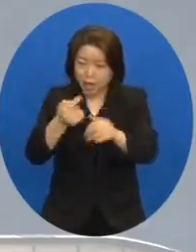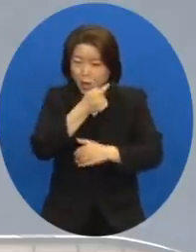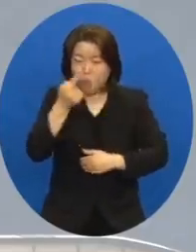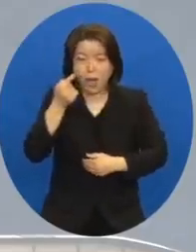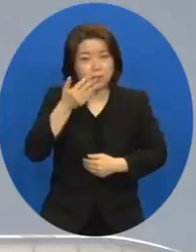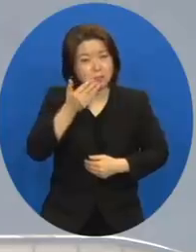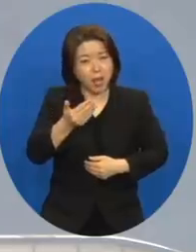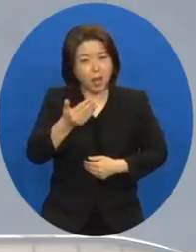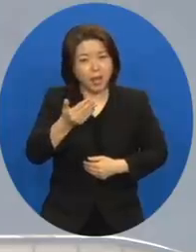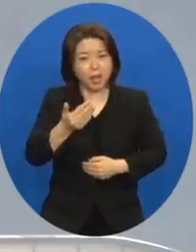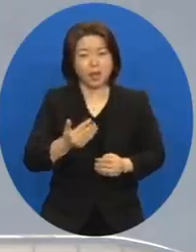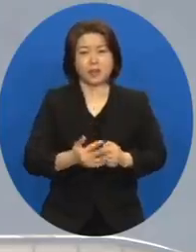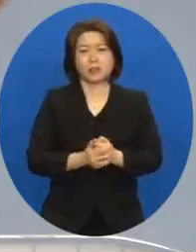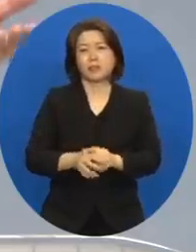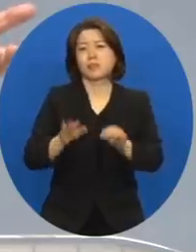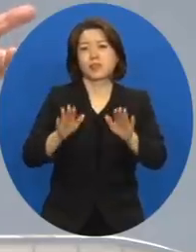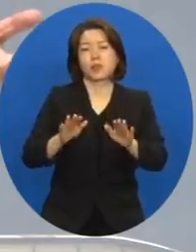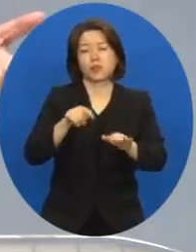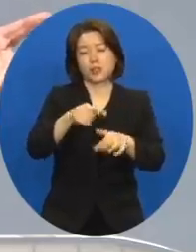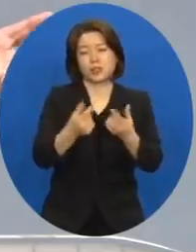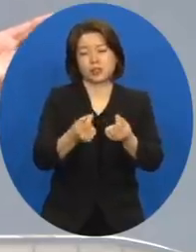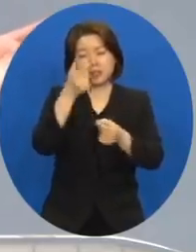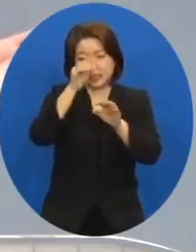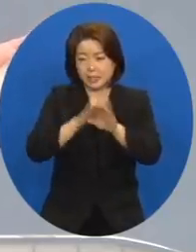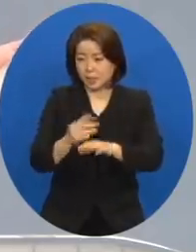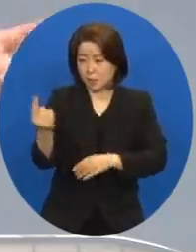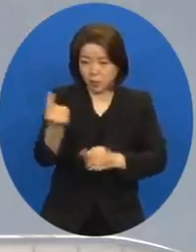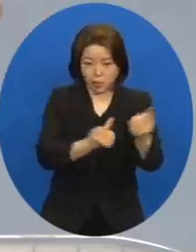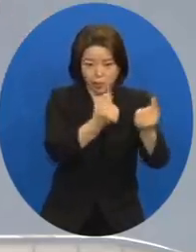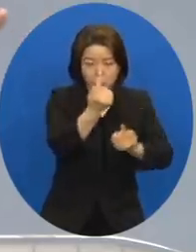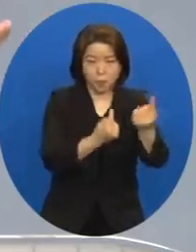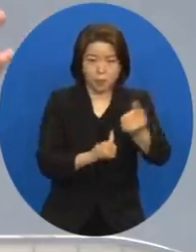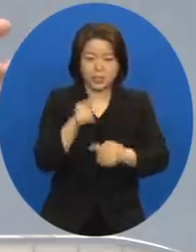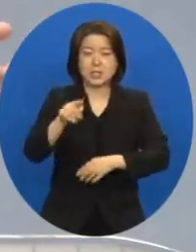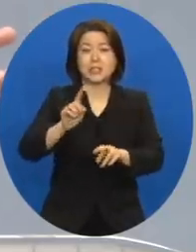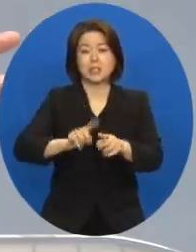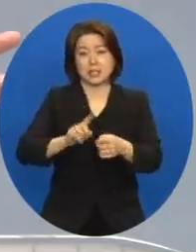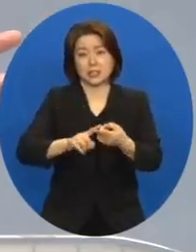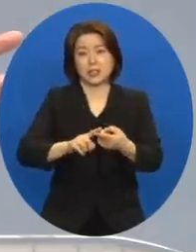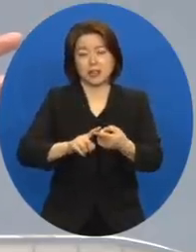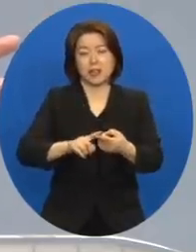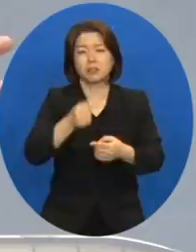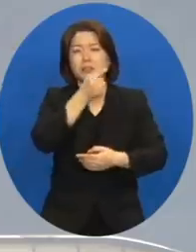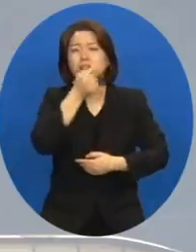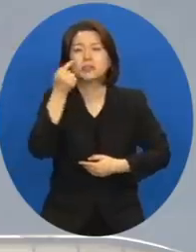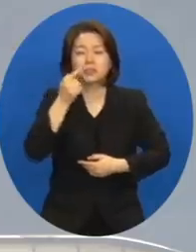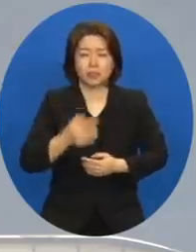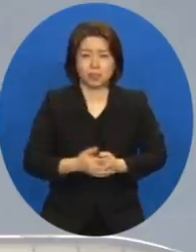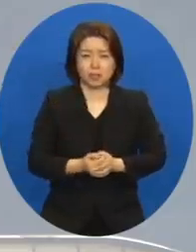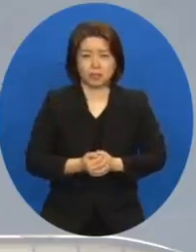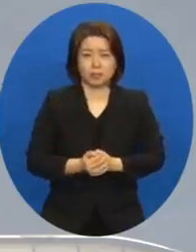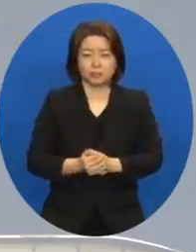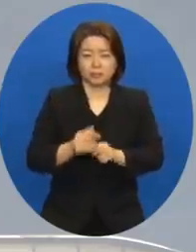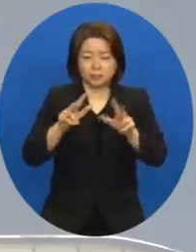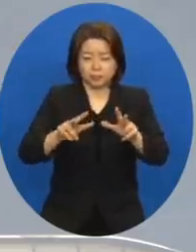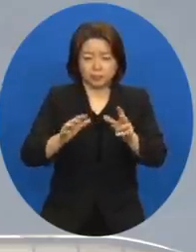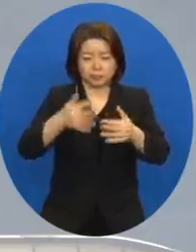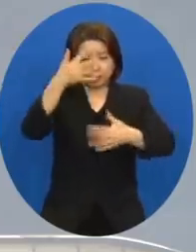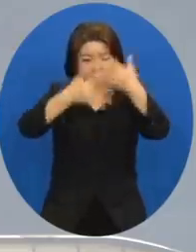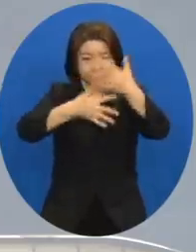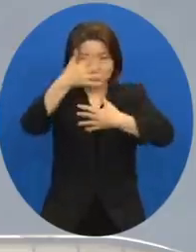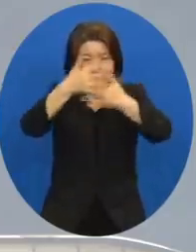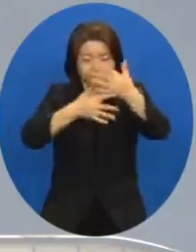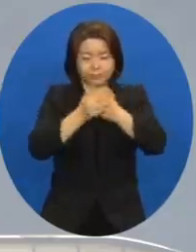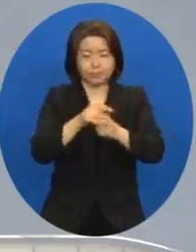겁니까 오늘 이렇게 예배 드리는 것 이 자체가 증거 자라요 지금 영상으로도